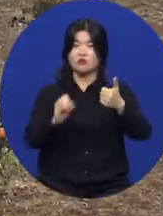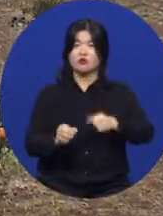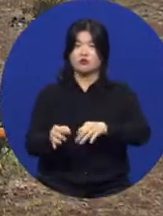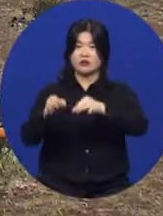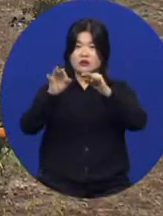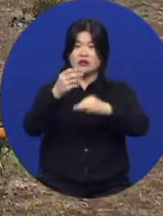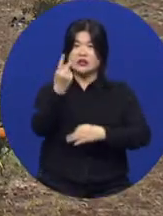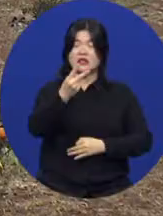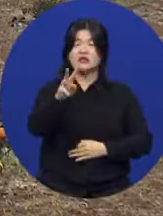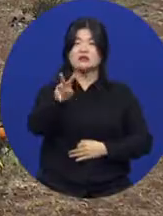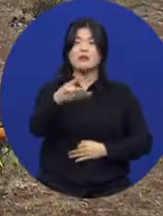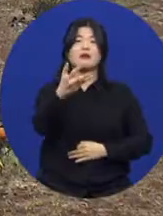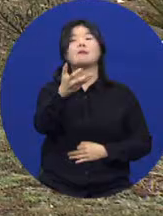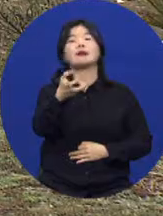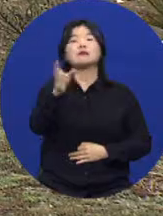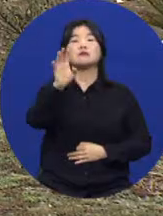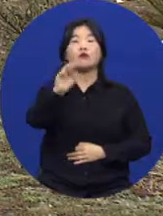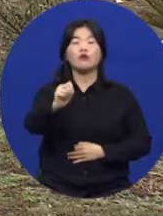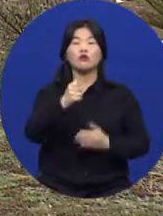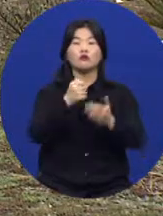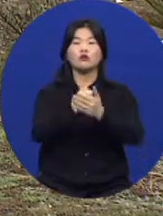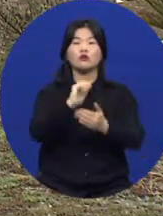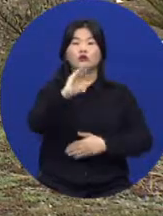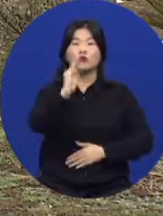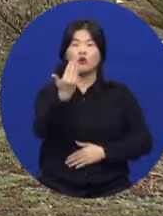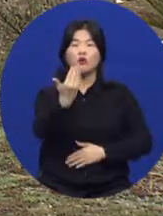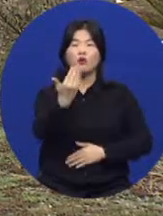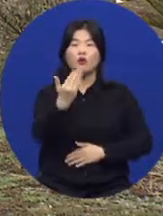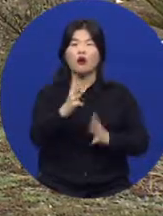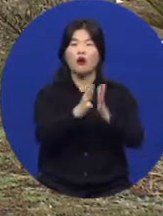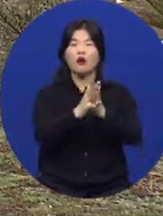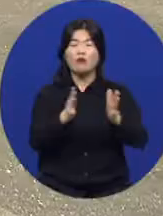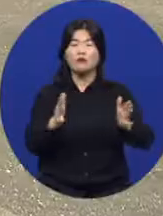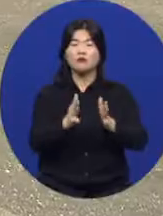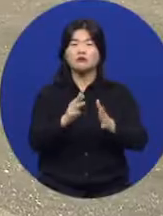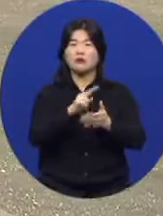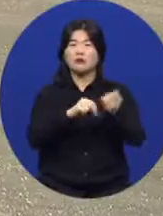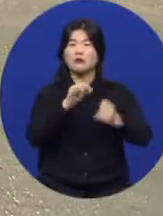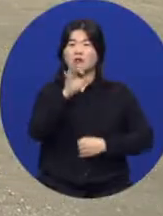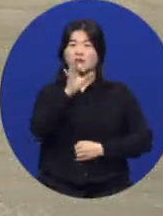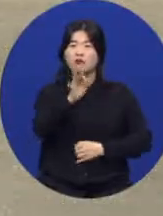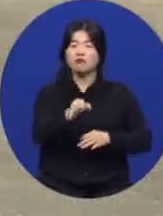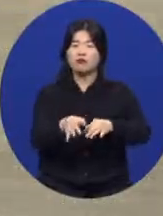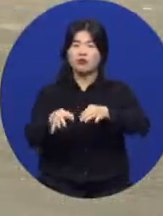늘어난 2,380억 원으로 책정됐고 아파트 분양가